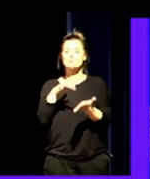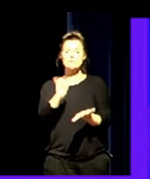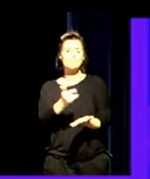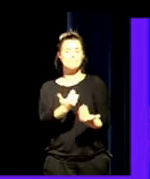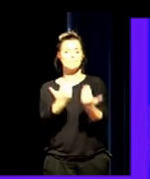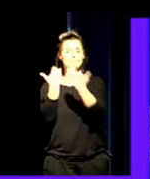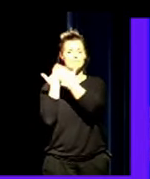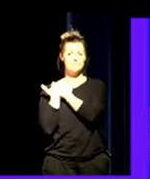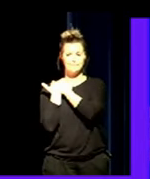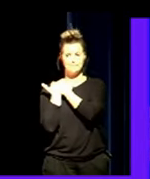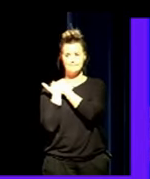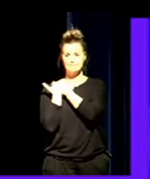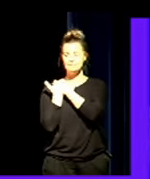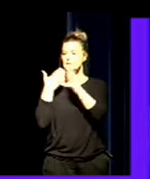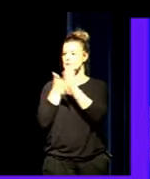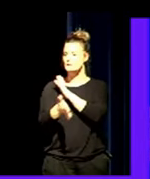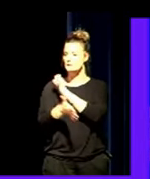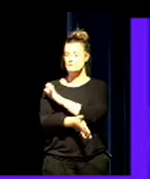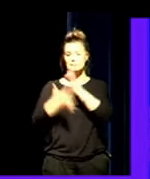ere, bai ez datzea